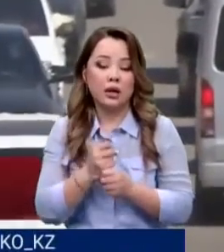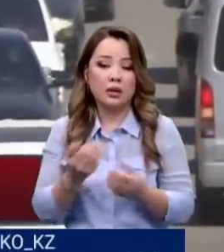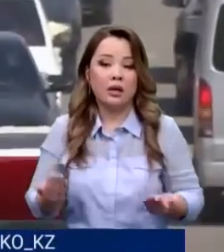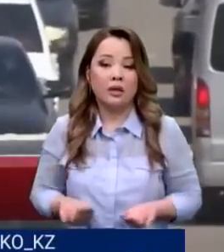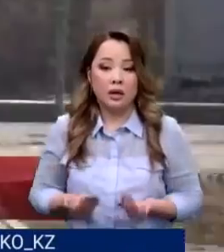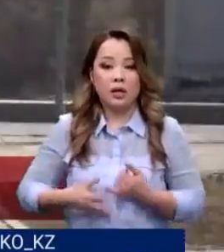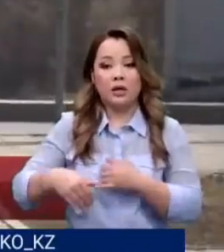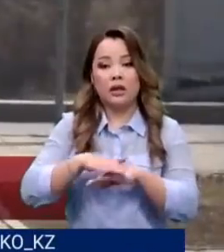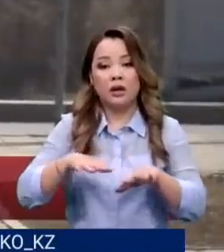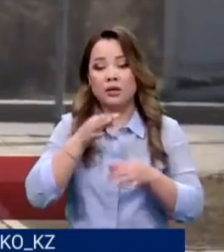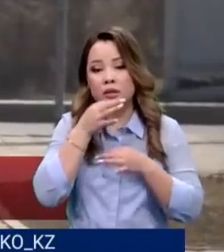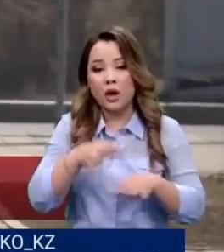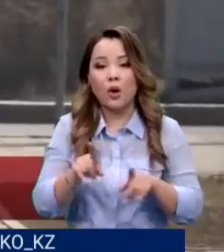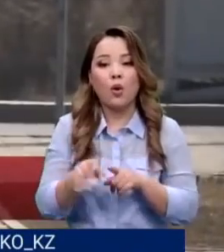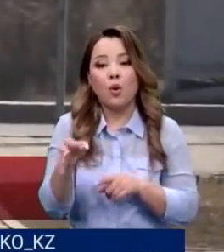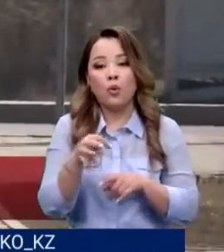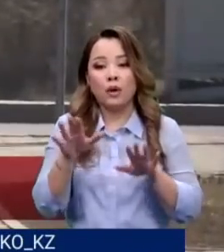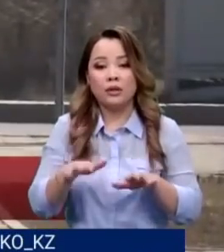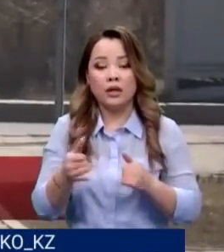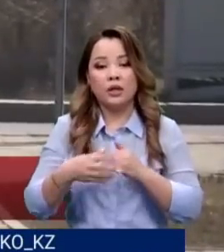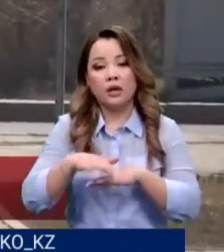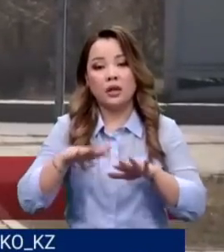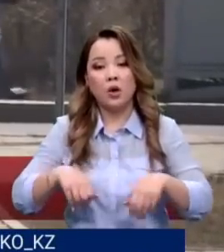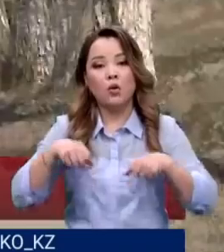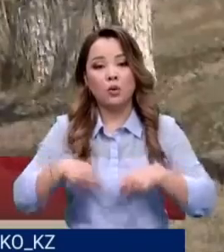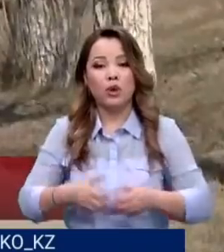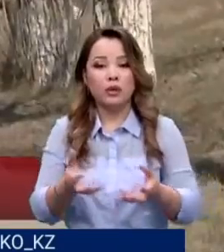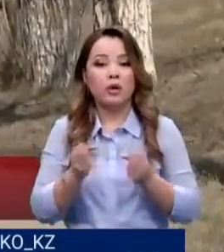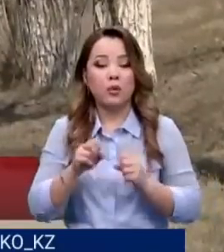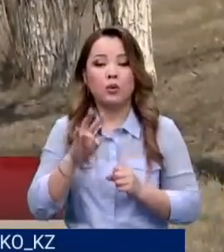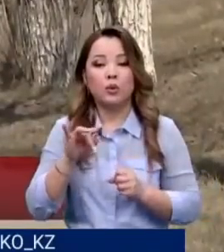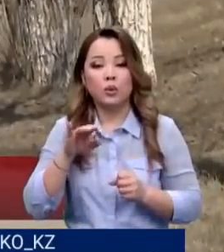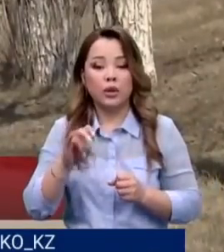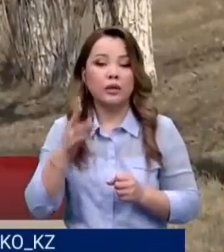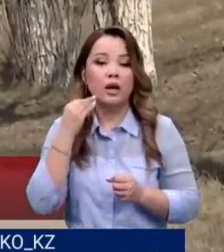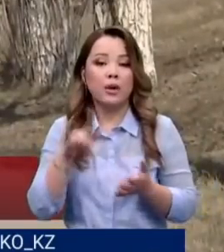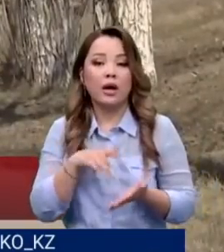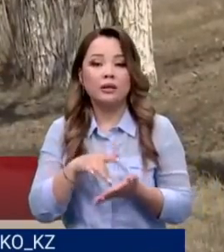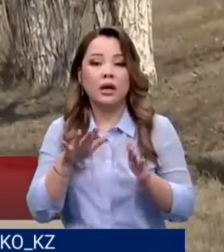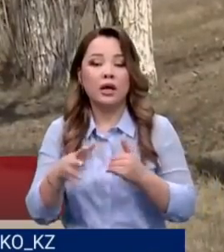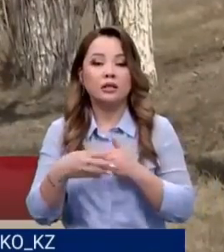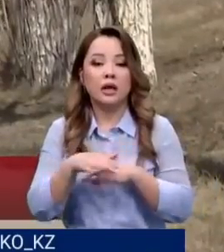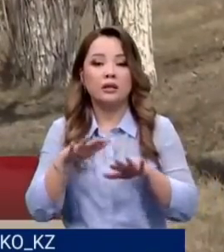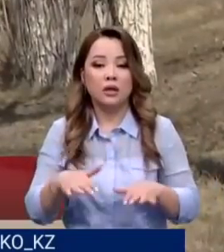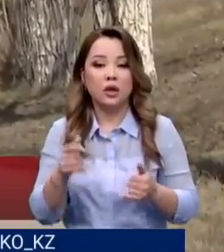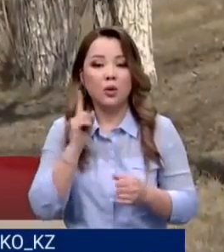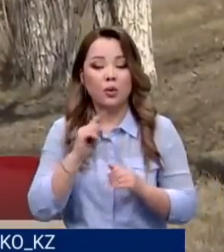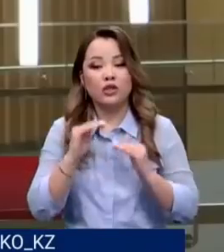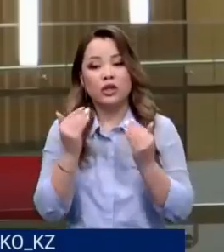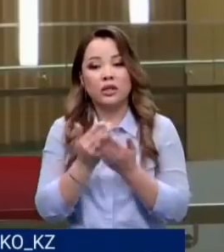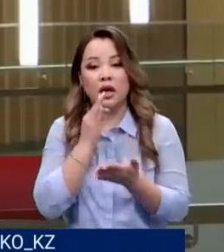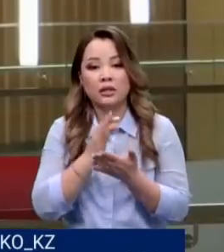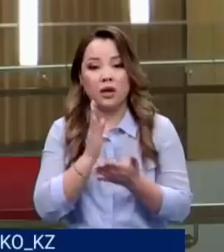ғана емес, еліміздің кез келген облысынан жер телімін алуға құқылы. Тек қазір Нұрсұлтан мен Алматы қаласы маңынан жер телімін беру уақытша